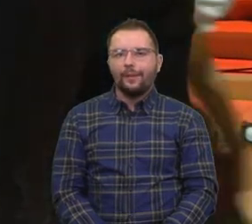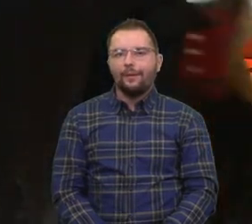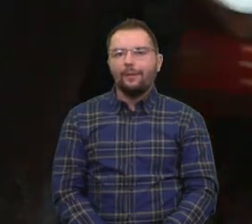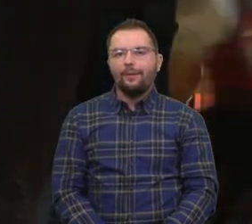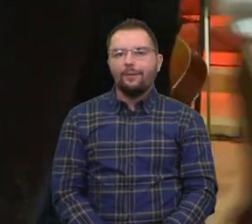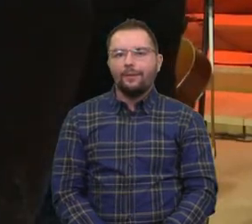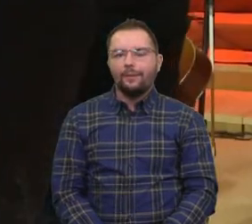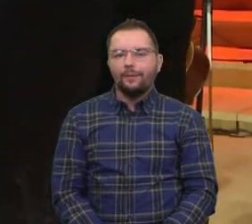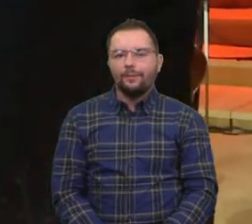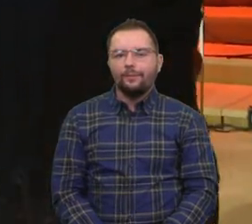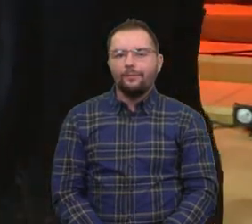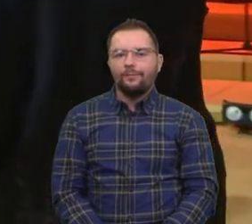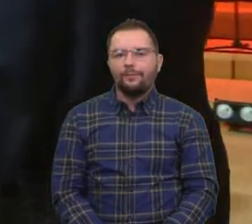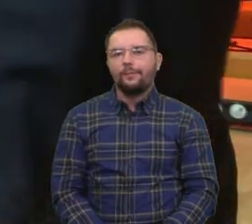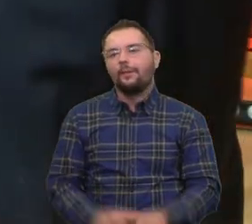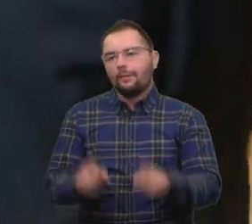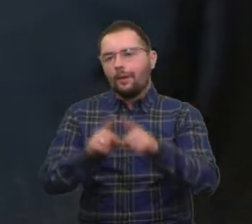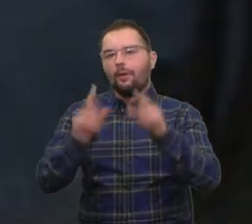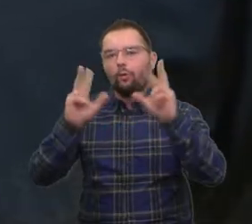Krzyżanowice, dajcie ognia jeszcze raz.